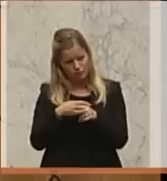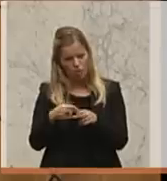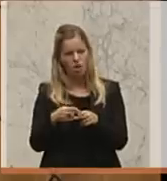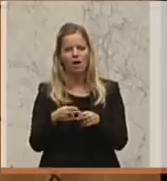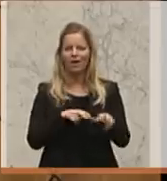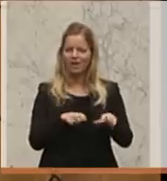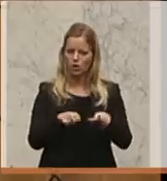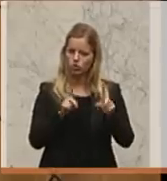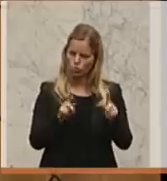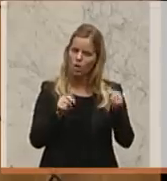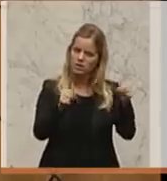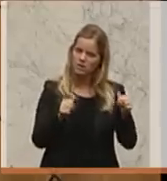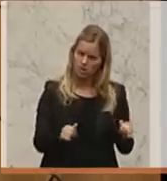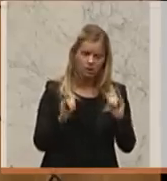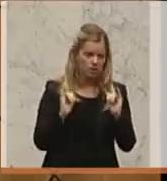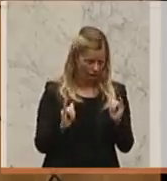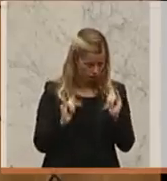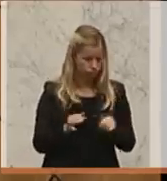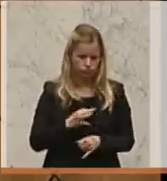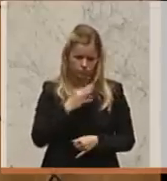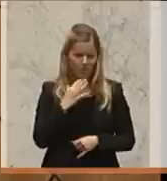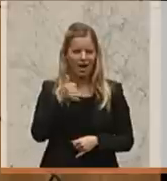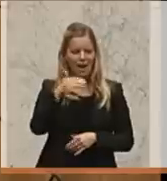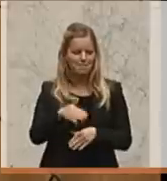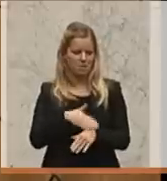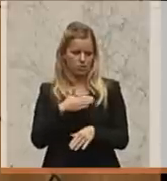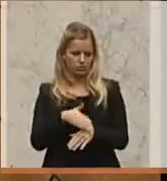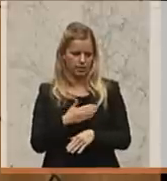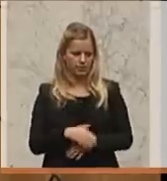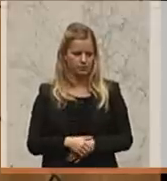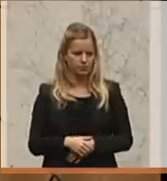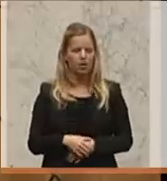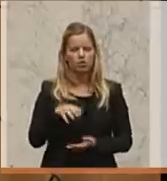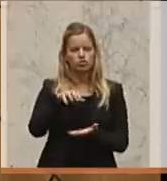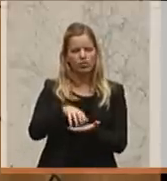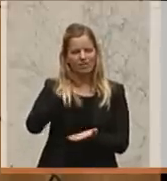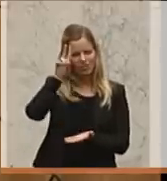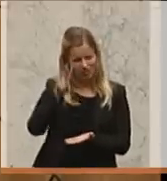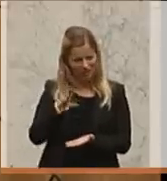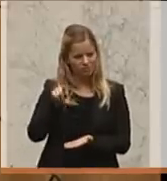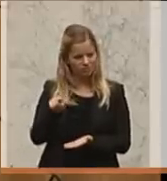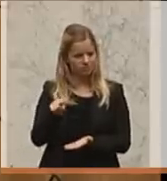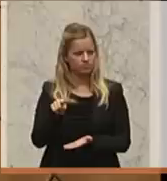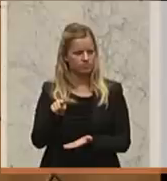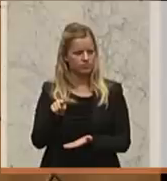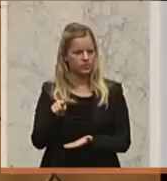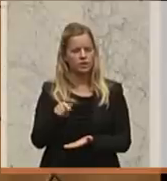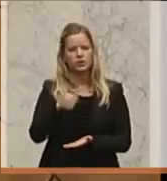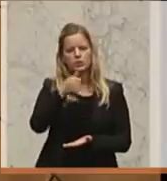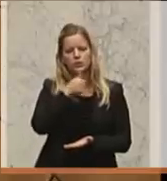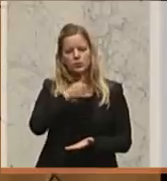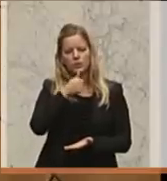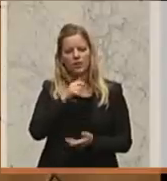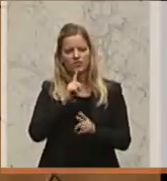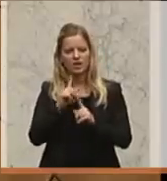in der Tat ist es so. Ich habe ein Beispiel da mitgebracht, wo beispielsweise in der Stadt Wien inseriert wird von der grünen Verkehrsreferentin und